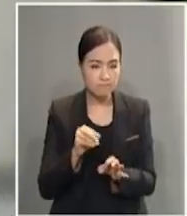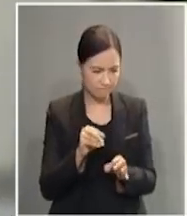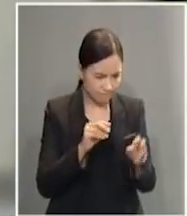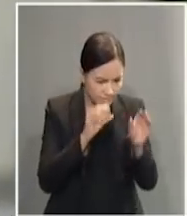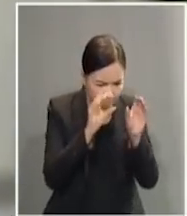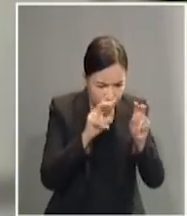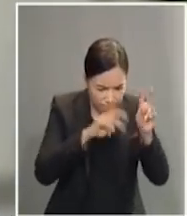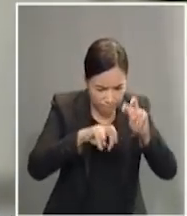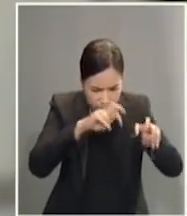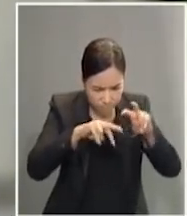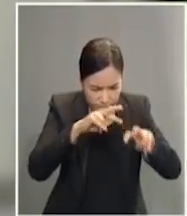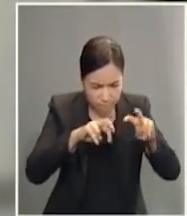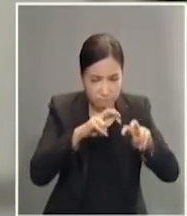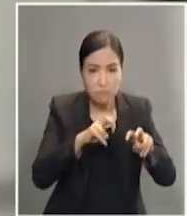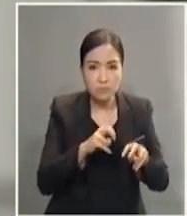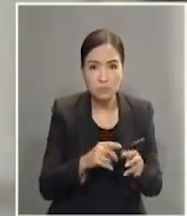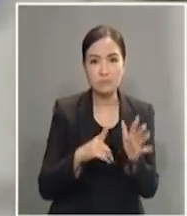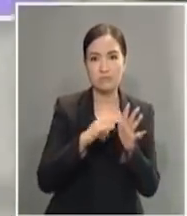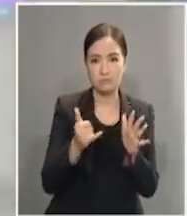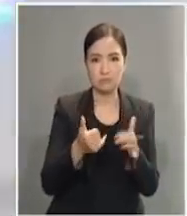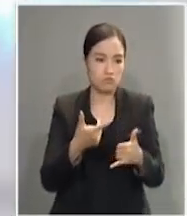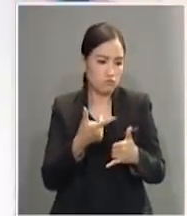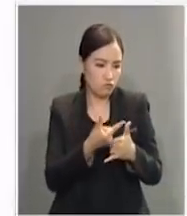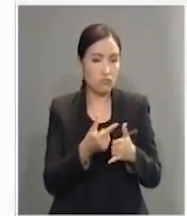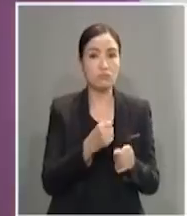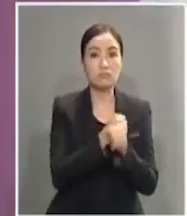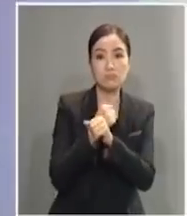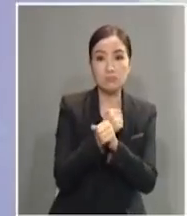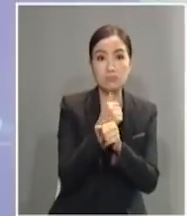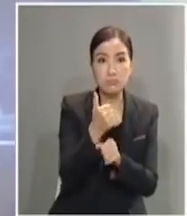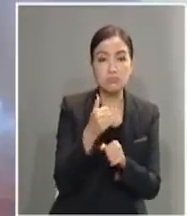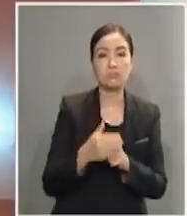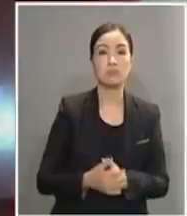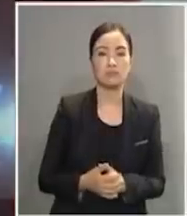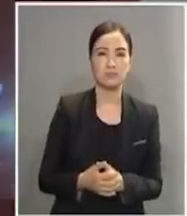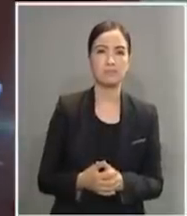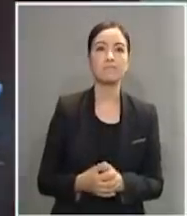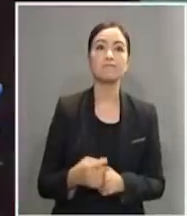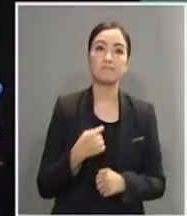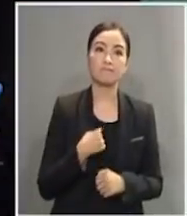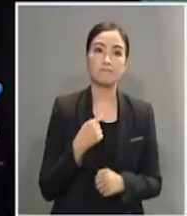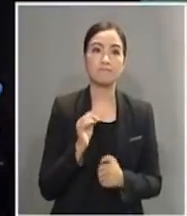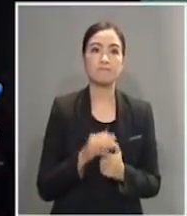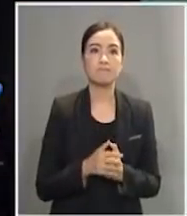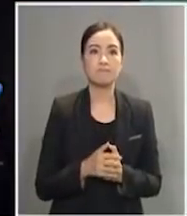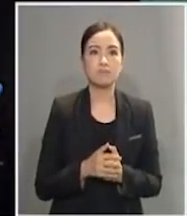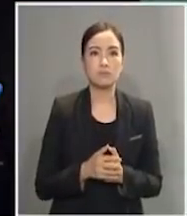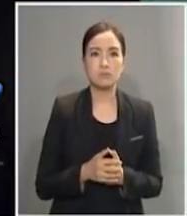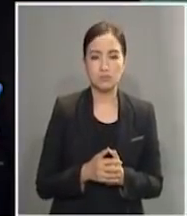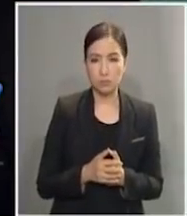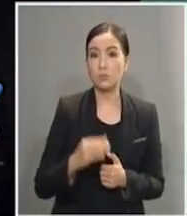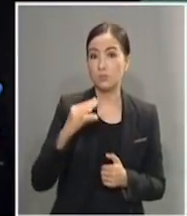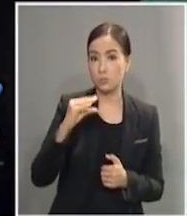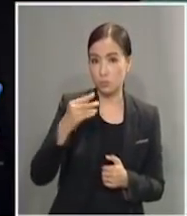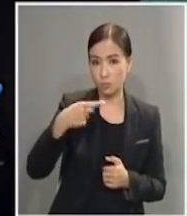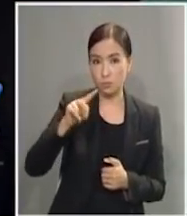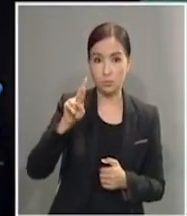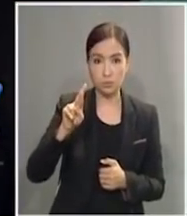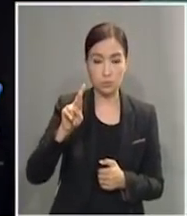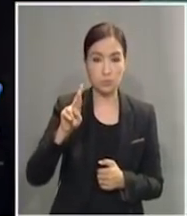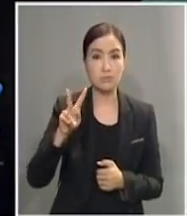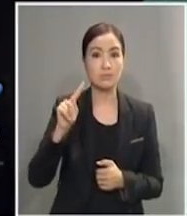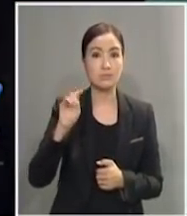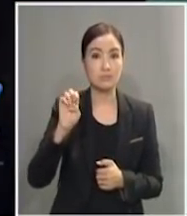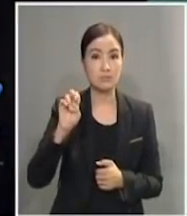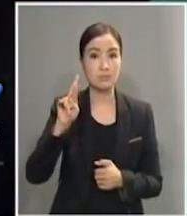ไรอ่อนที่มีประสิทธิภาพมากยิ่งขึ้น ความรู้ในการที่เราได้ระหว่างโปรตีนอินเตอร์แอคชั่นโปรตีนสัมพันธ์กันเนี้ยค่ะเ